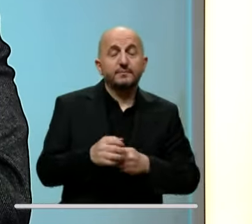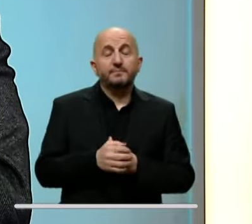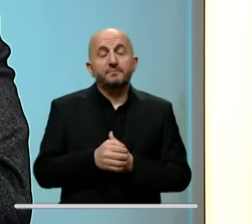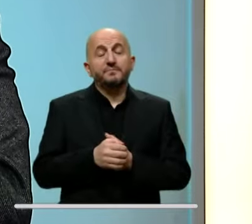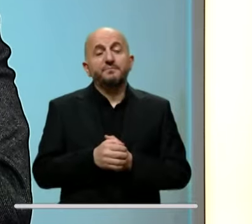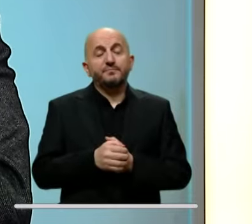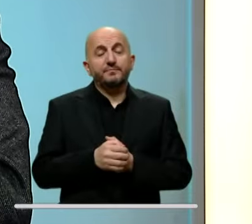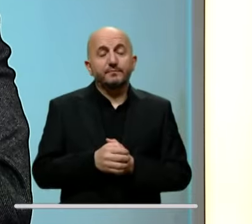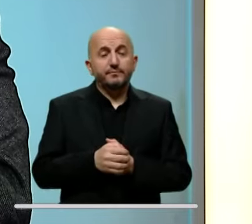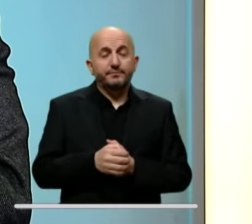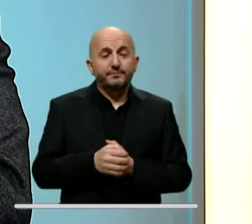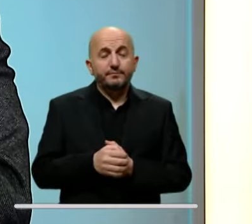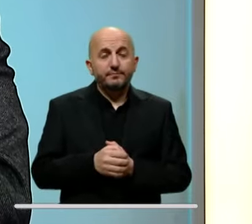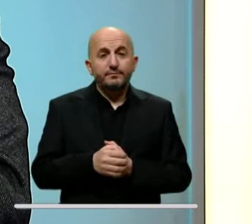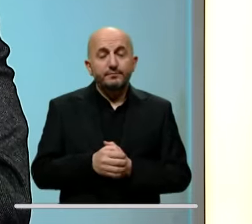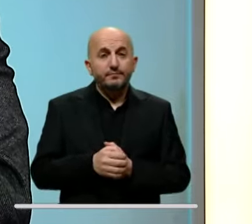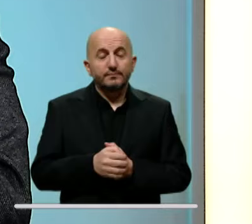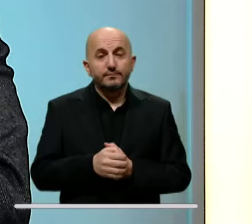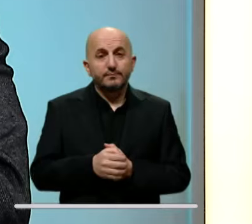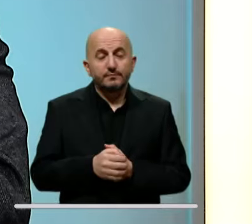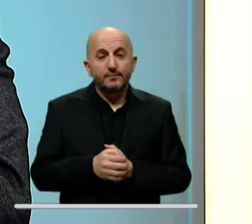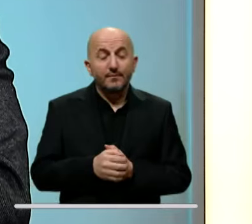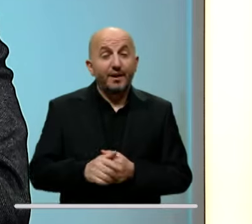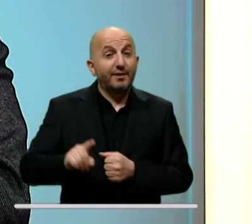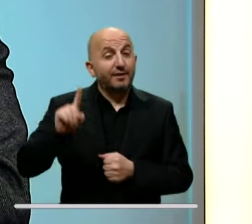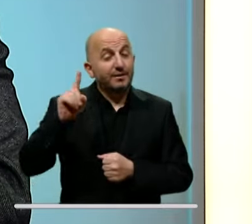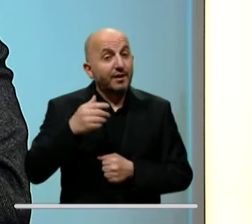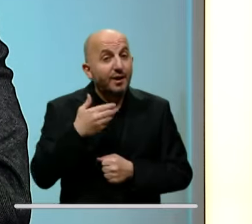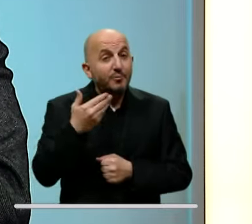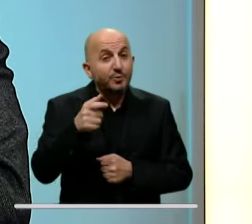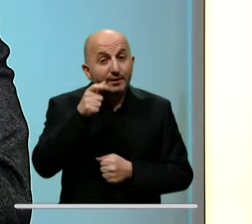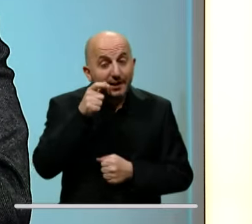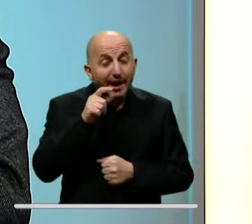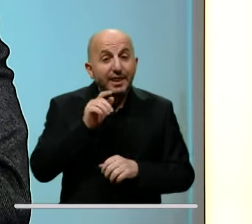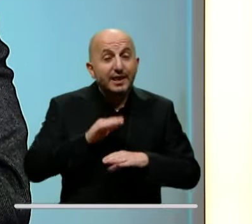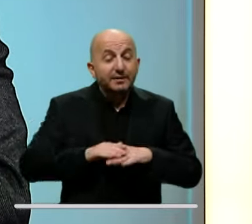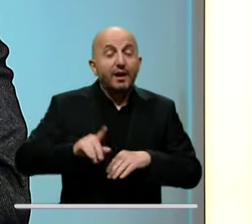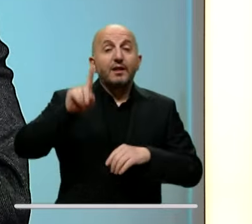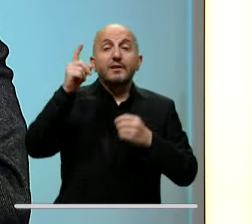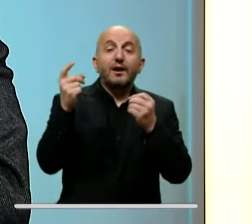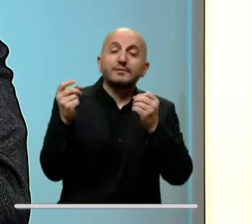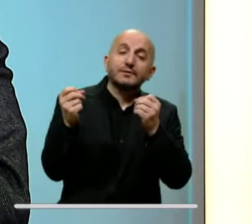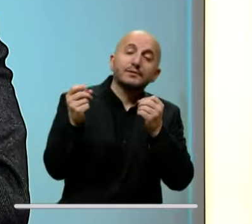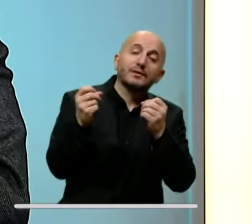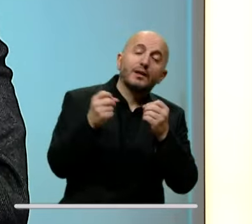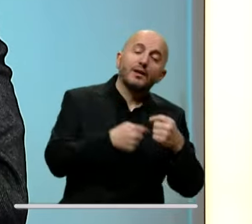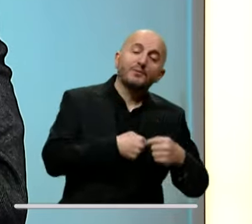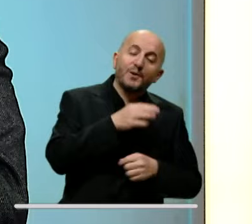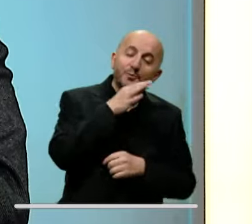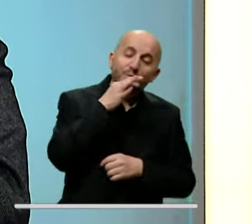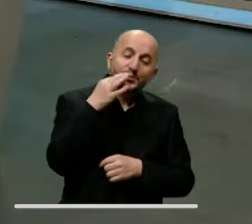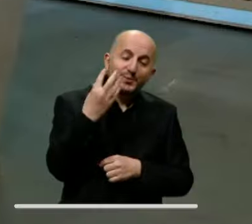B zikrillahi kul buyuruyor Yüce Rabbimiz dikkat edin Allah'ı zikrederek kalpler